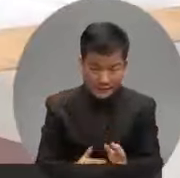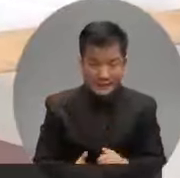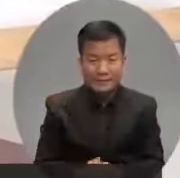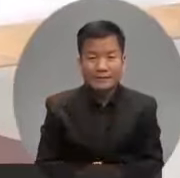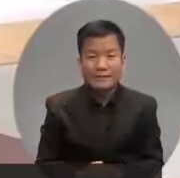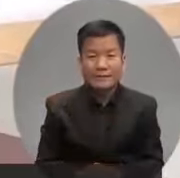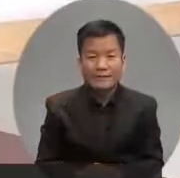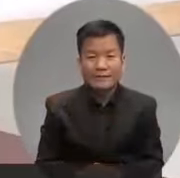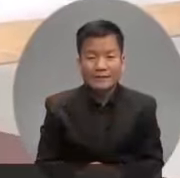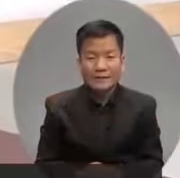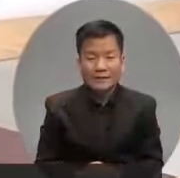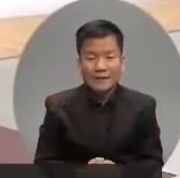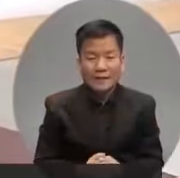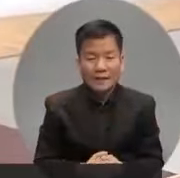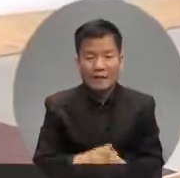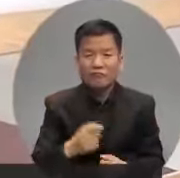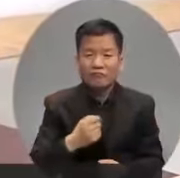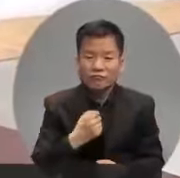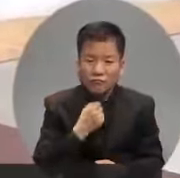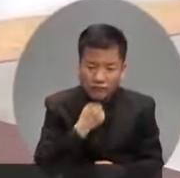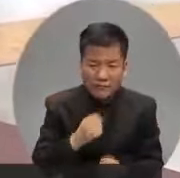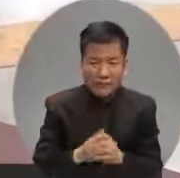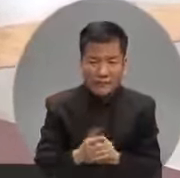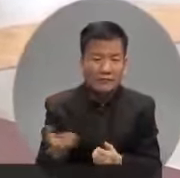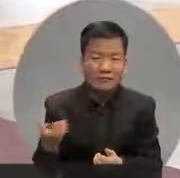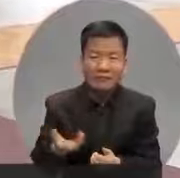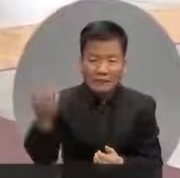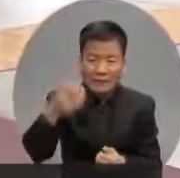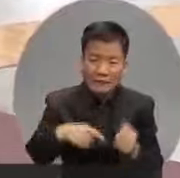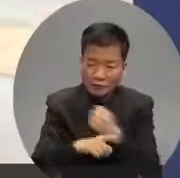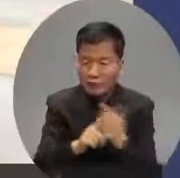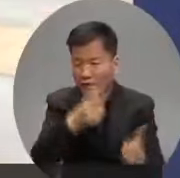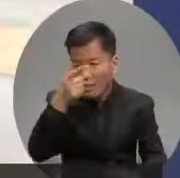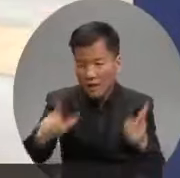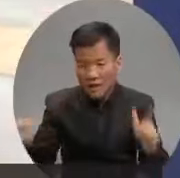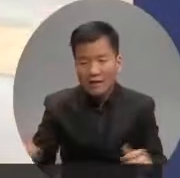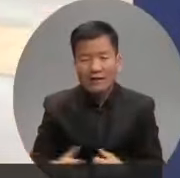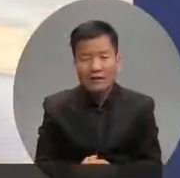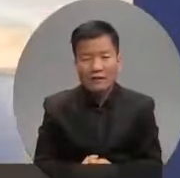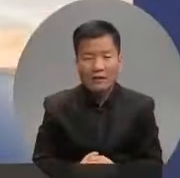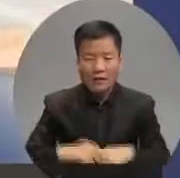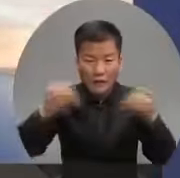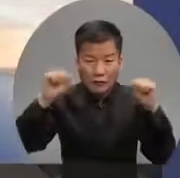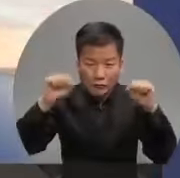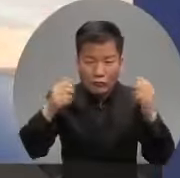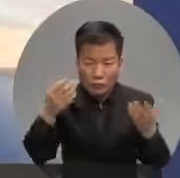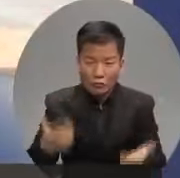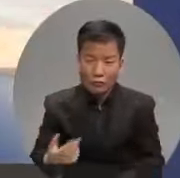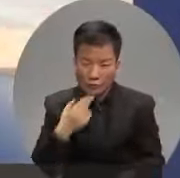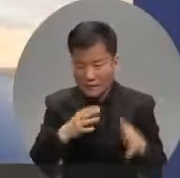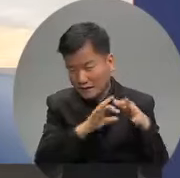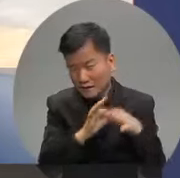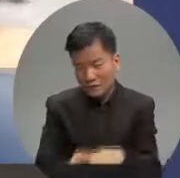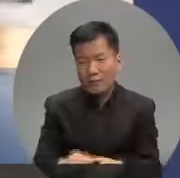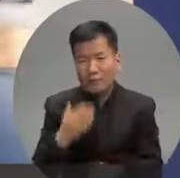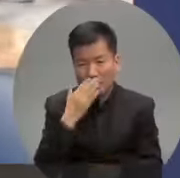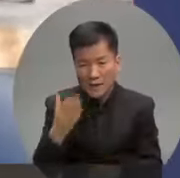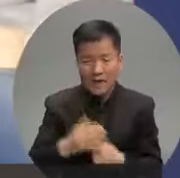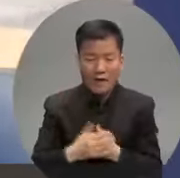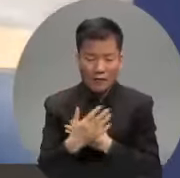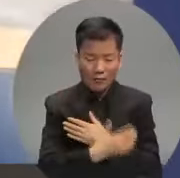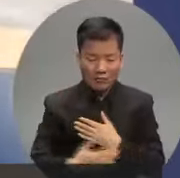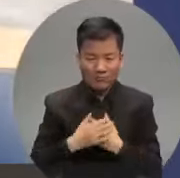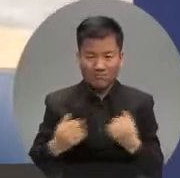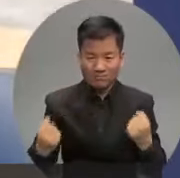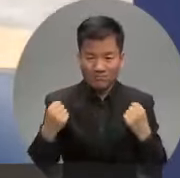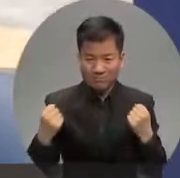학생까지. 저마다 사연도 진학 이유도 다양합니다. 운동을 쉬지 않고 계속 할 수 있어서 체력도